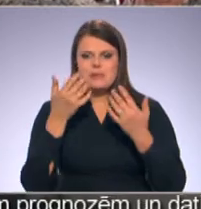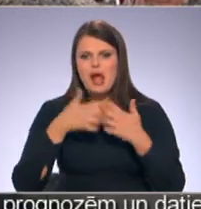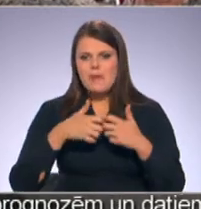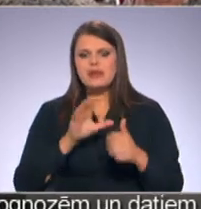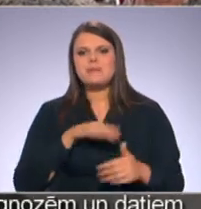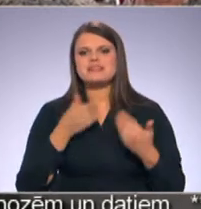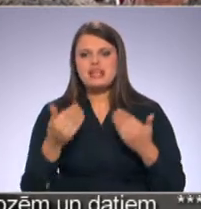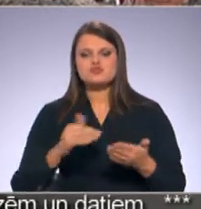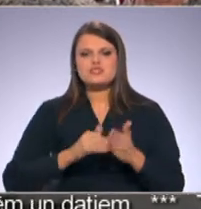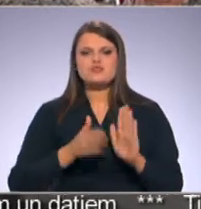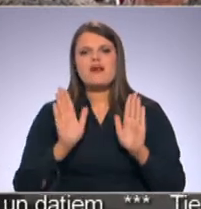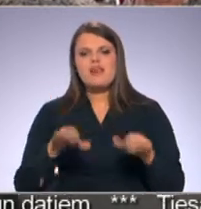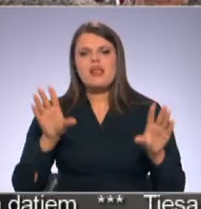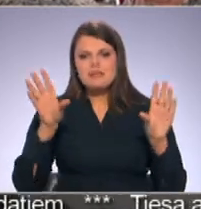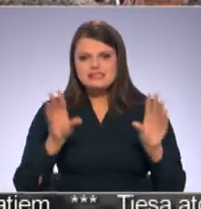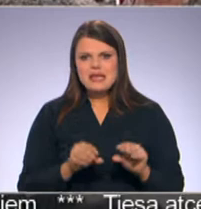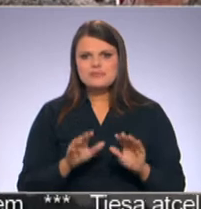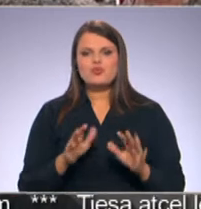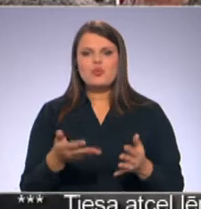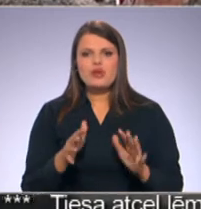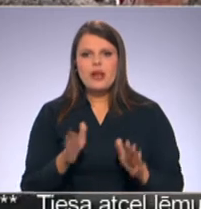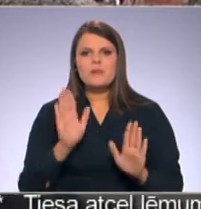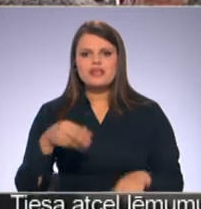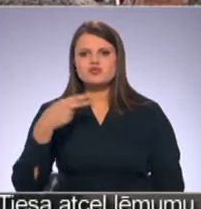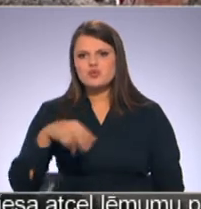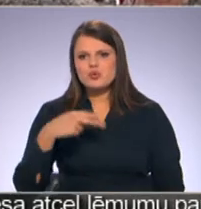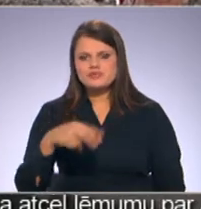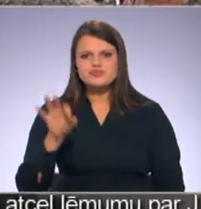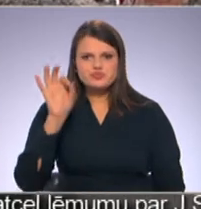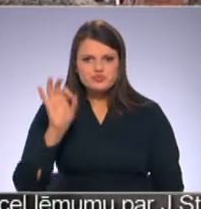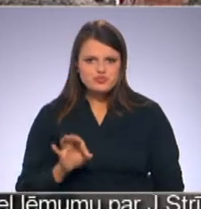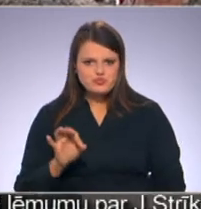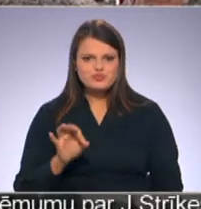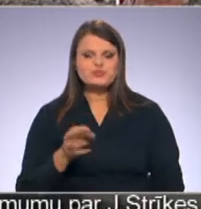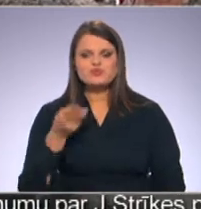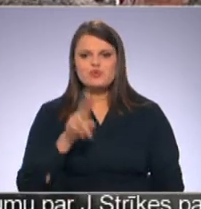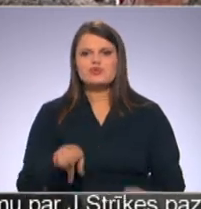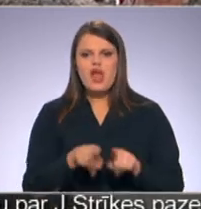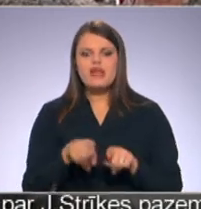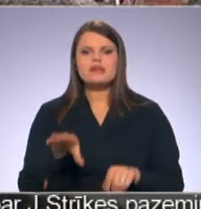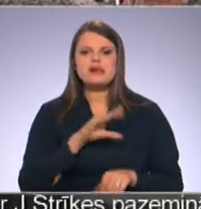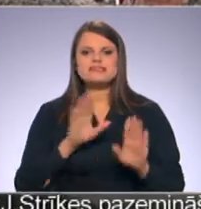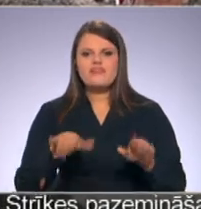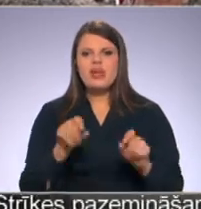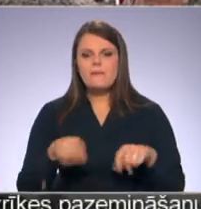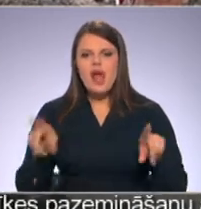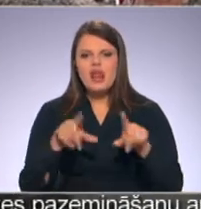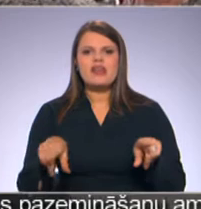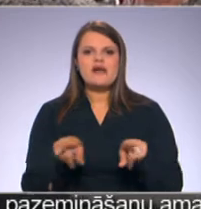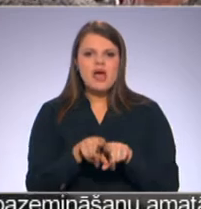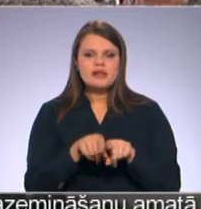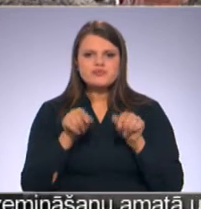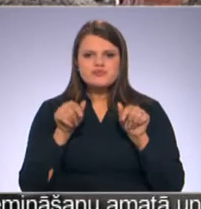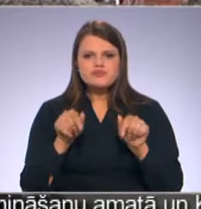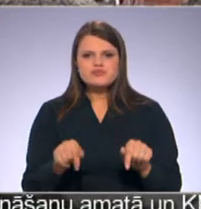esošās situācijas, varam samazināt kurināmo par 20%. Un tai skaitā mēs varam palielināt arī